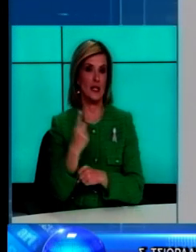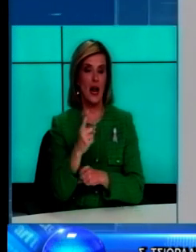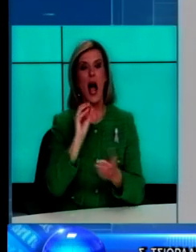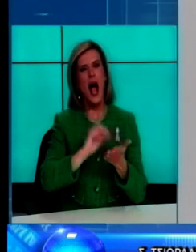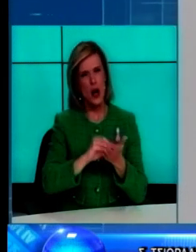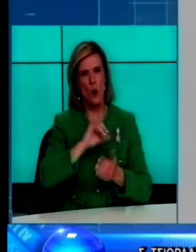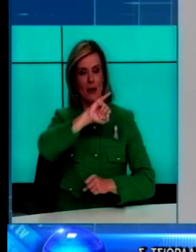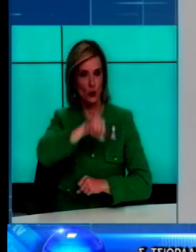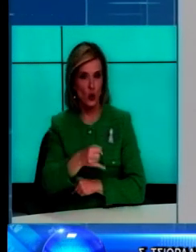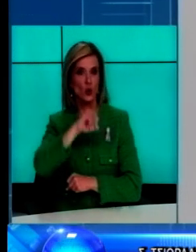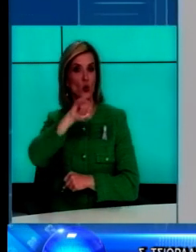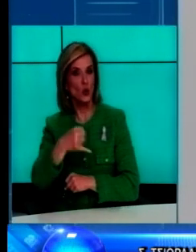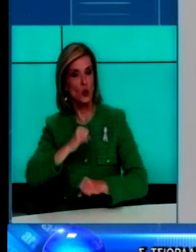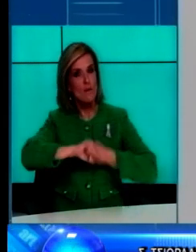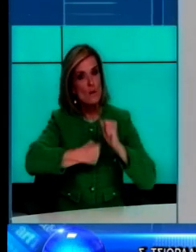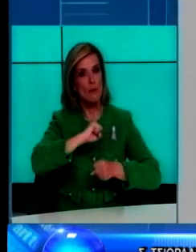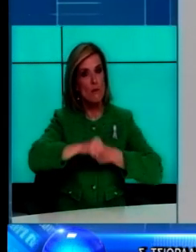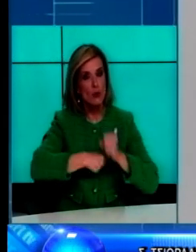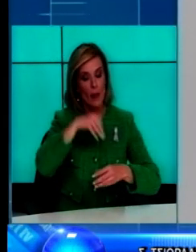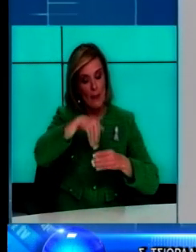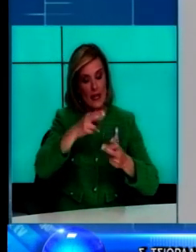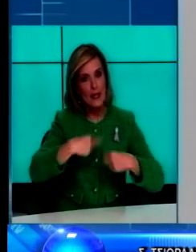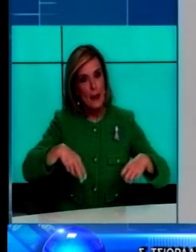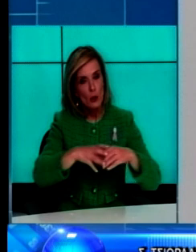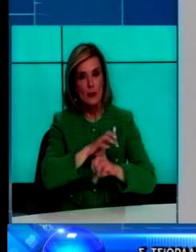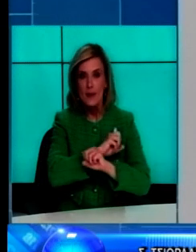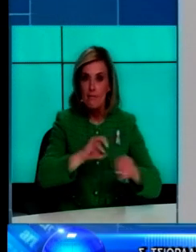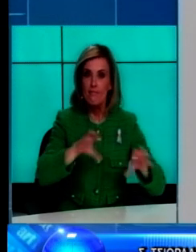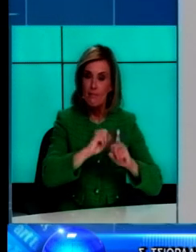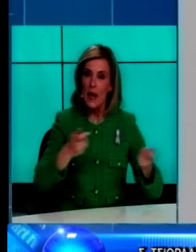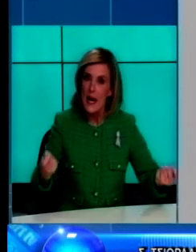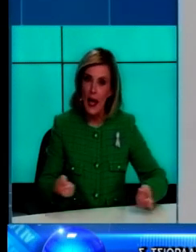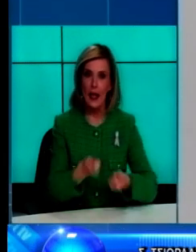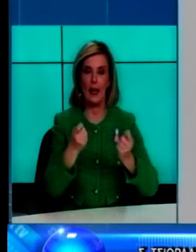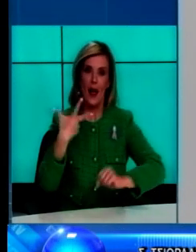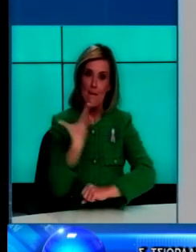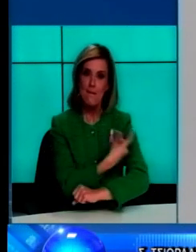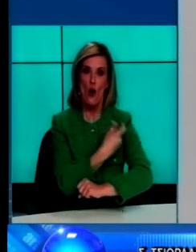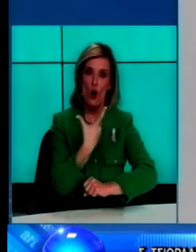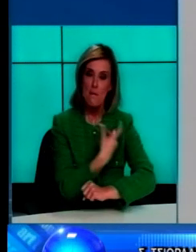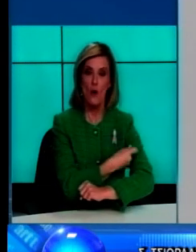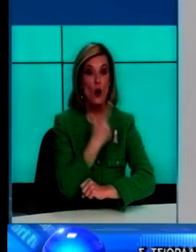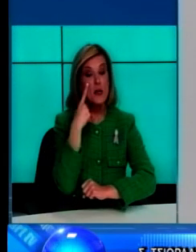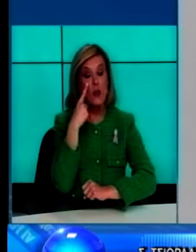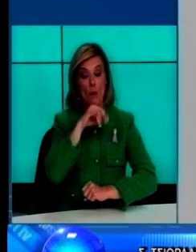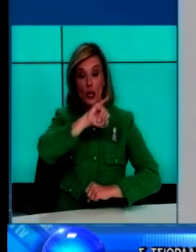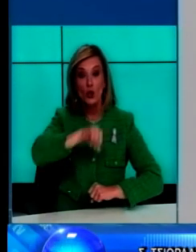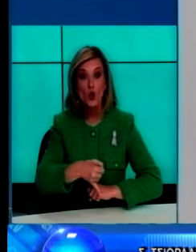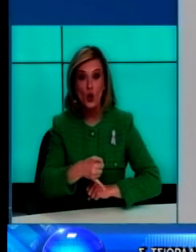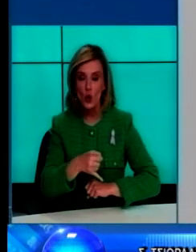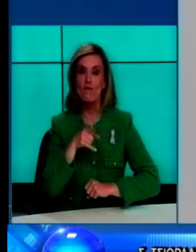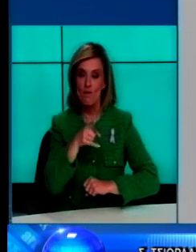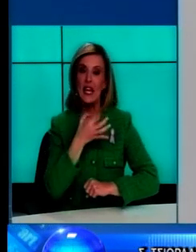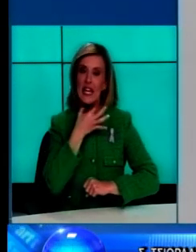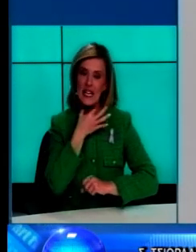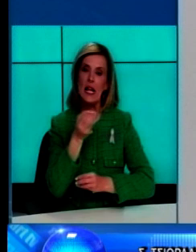& Johnson. Γίνεται μεγάλη συζήτηση και στην Επιτροπή Εμβολίων για το θέμα της ανάγκης ενισχυτικής δόσης